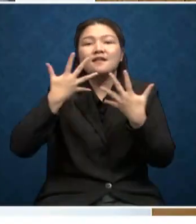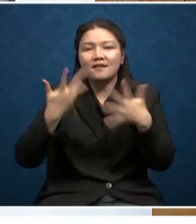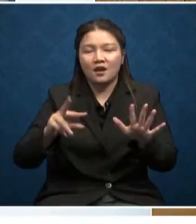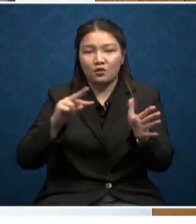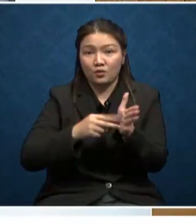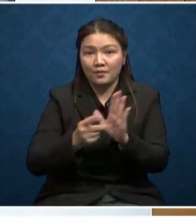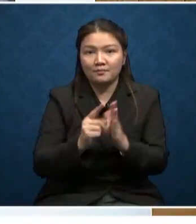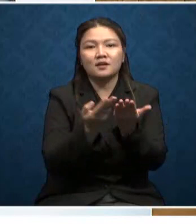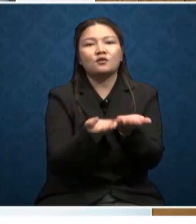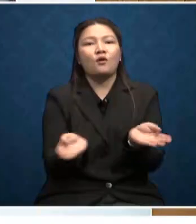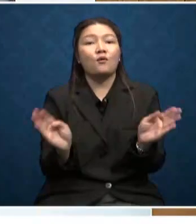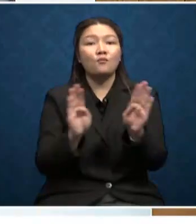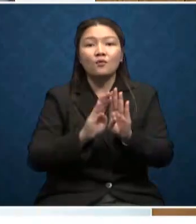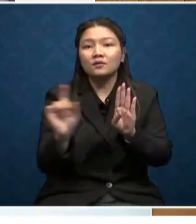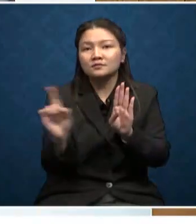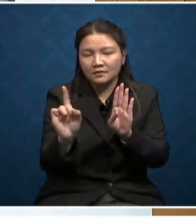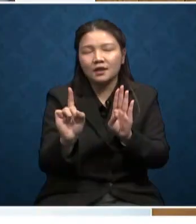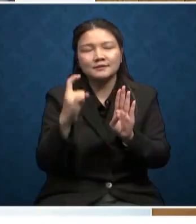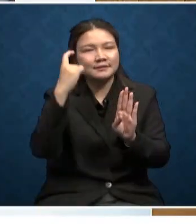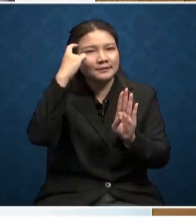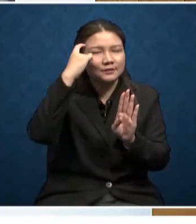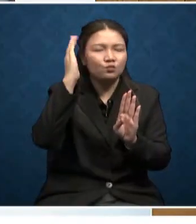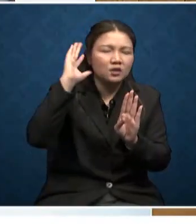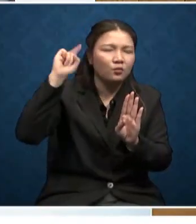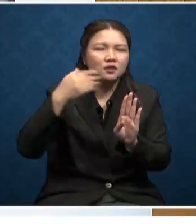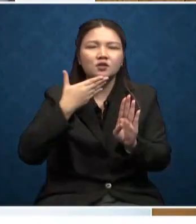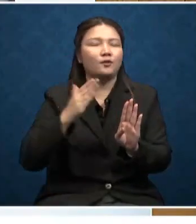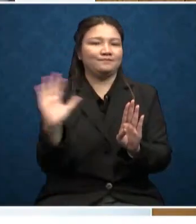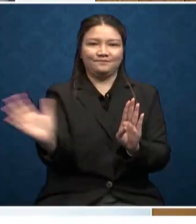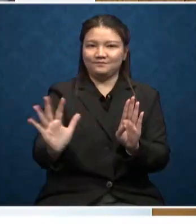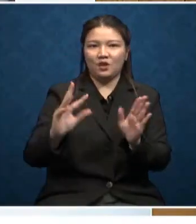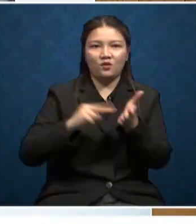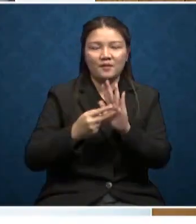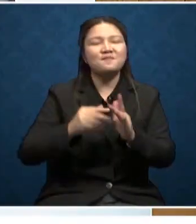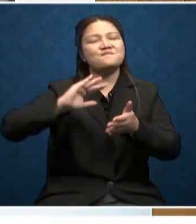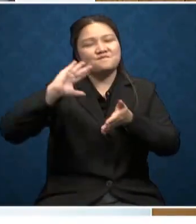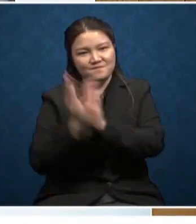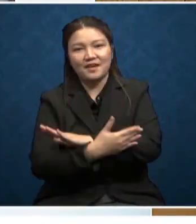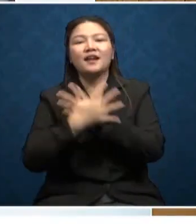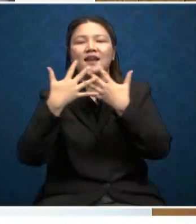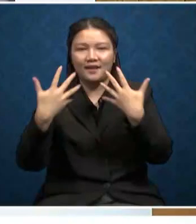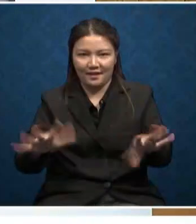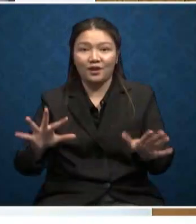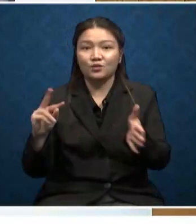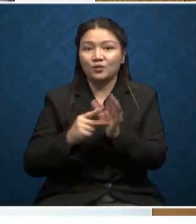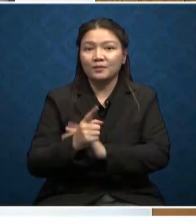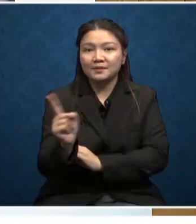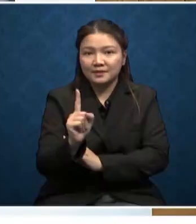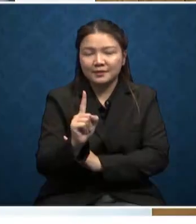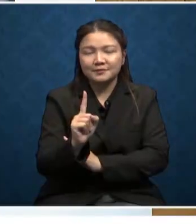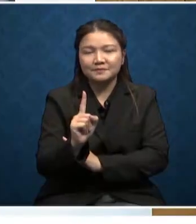ครัวจะเปลี่ยนไปตลอดกาลและในที่สุด